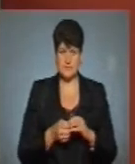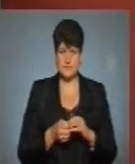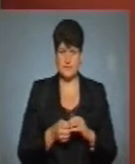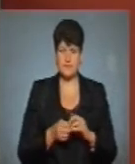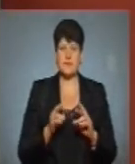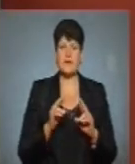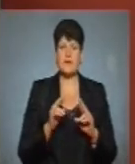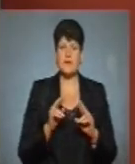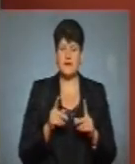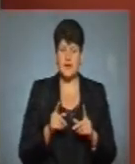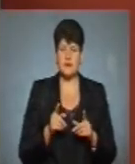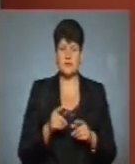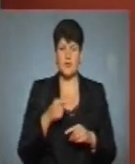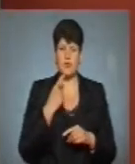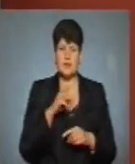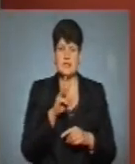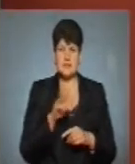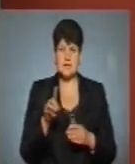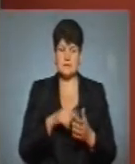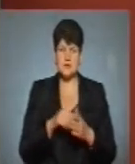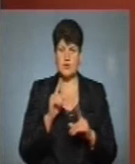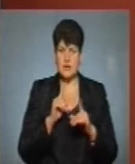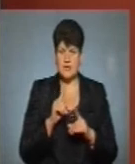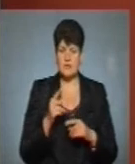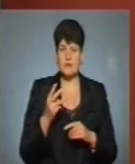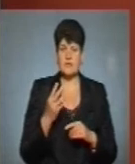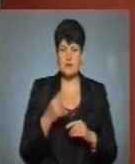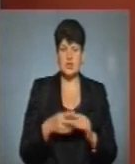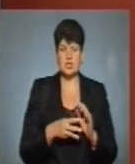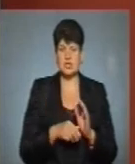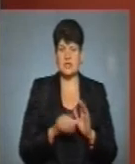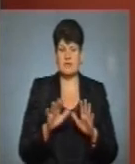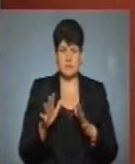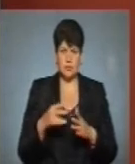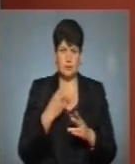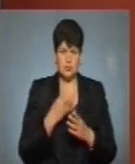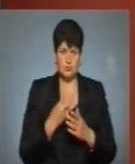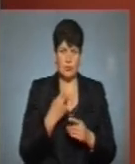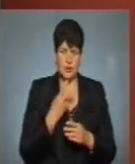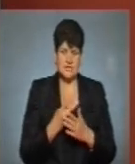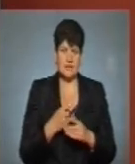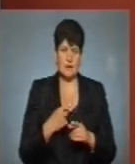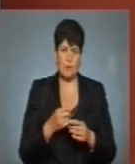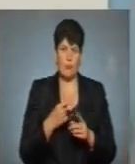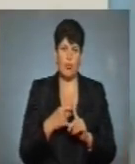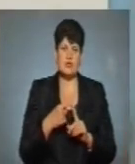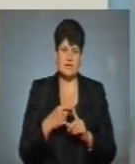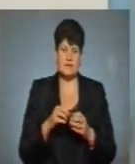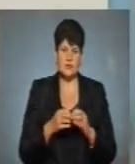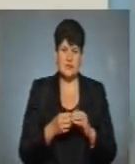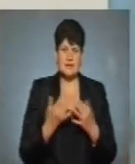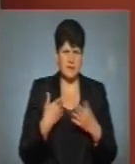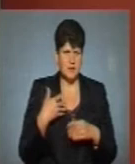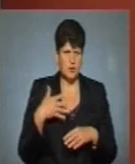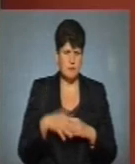як повідомляє сайт міської ради, у 46 випадках експрес-тести показали позитивні результати. Тобто, о, це власне про що я говорю. Наскільки ми